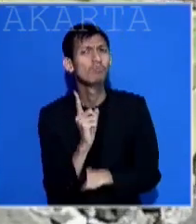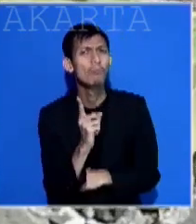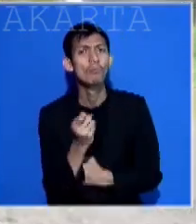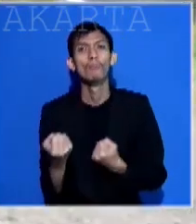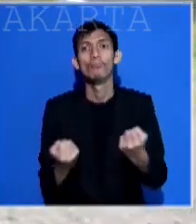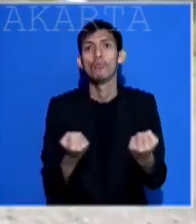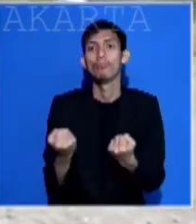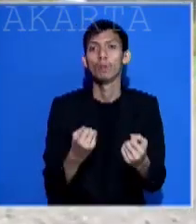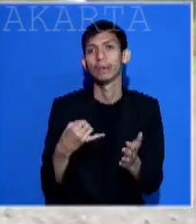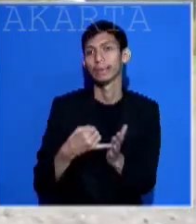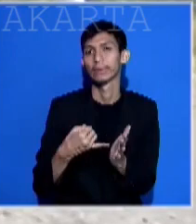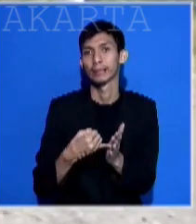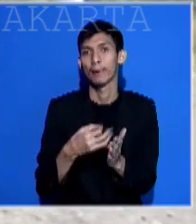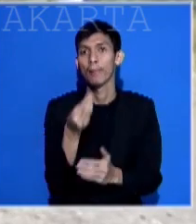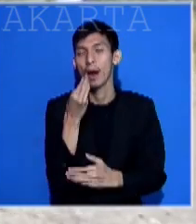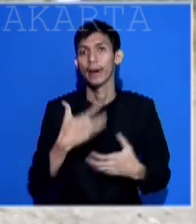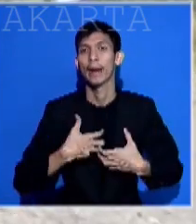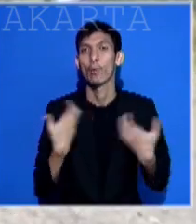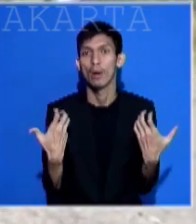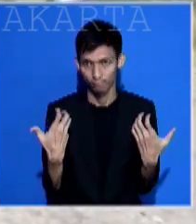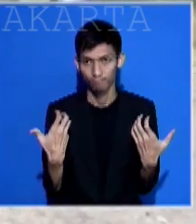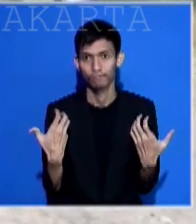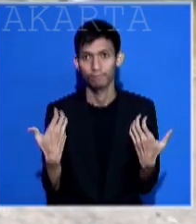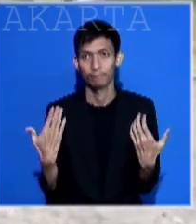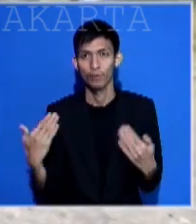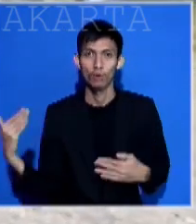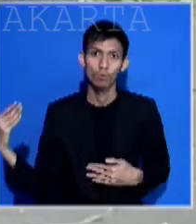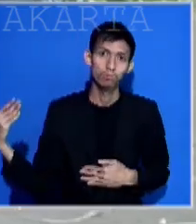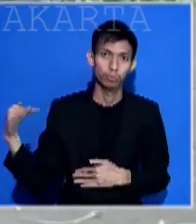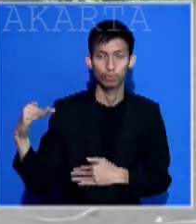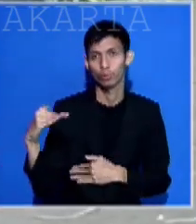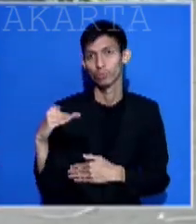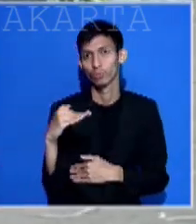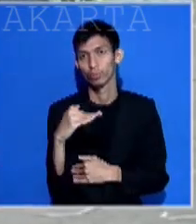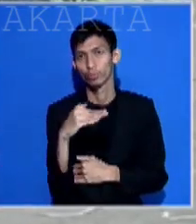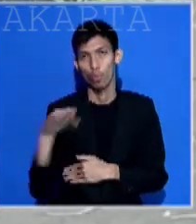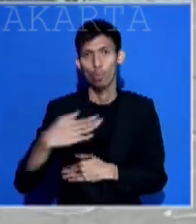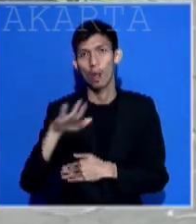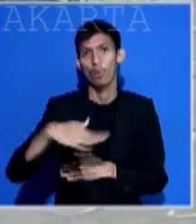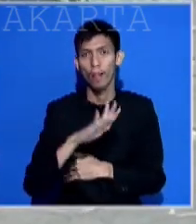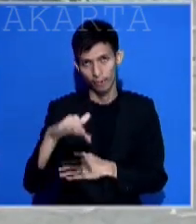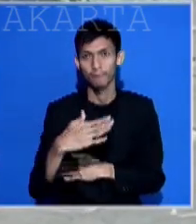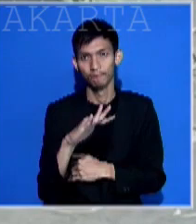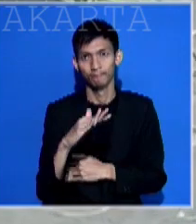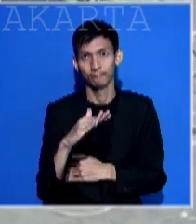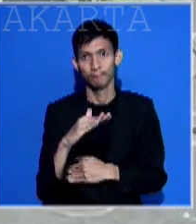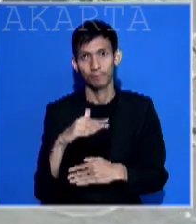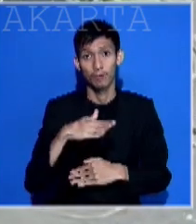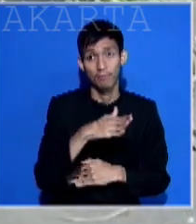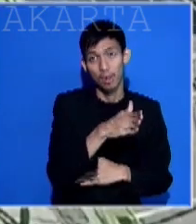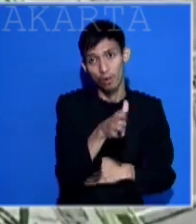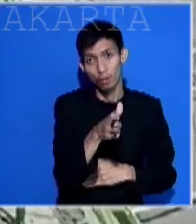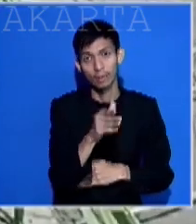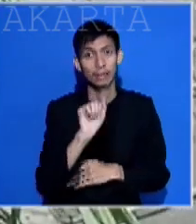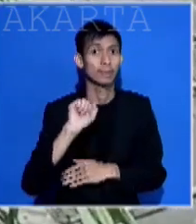yang memuat pakan ternak melaju dari arah barat menuju timur. Diduga karena oleng, mobil melebar hingga ke lajur kanan